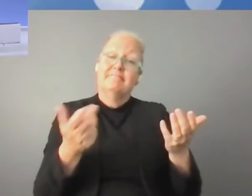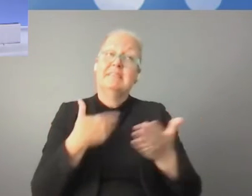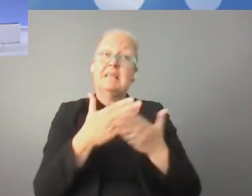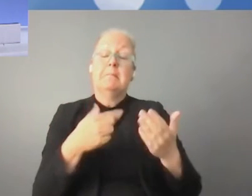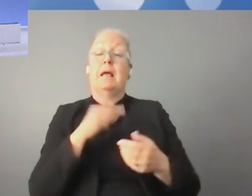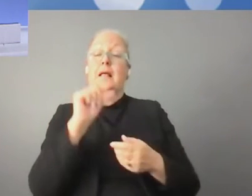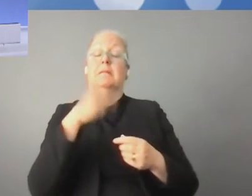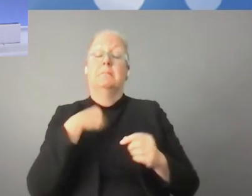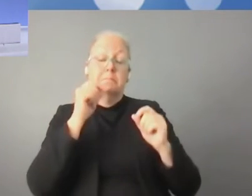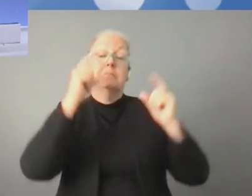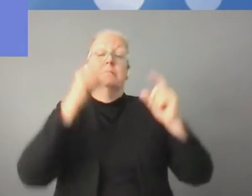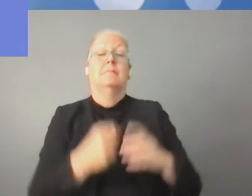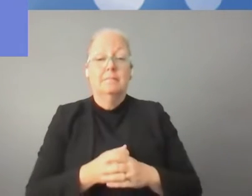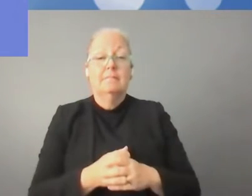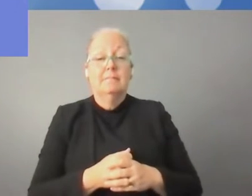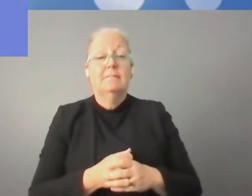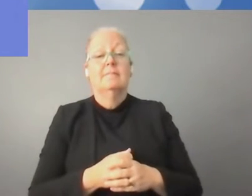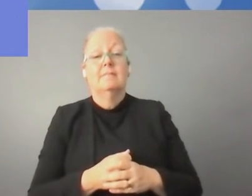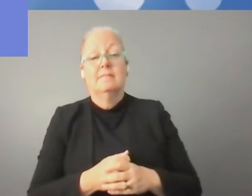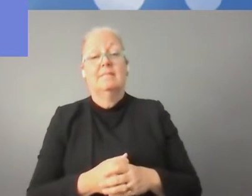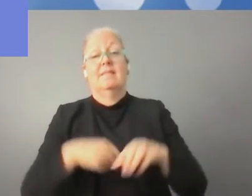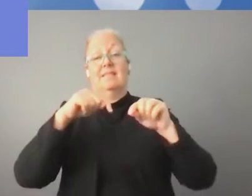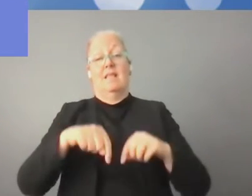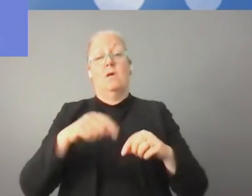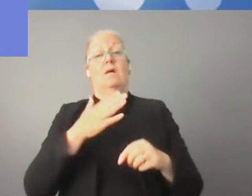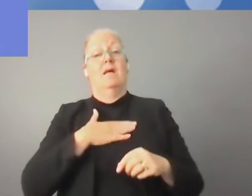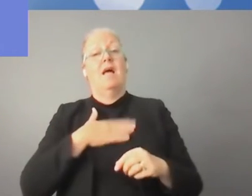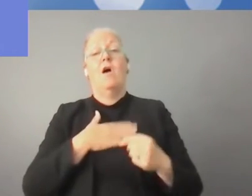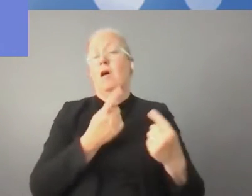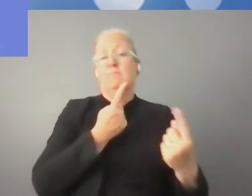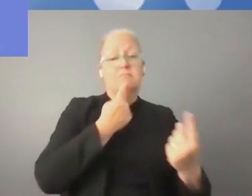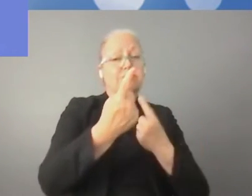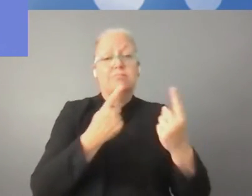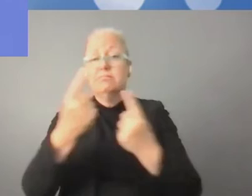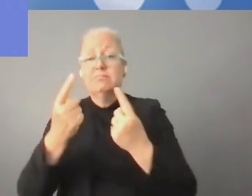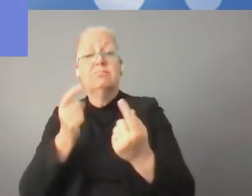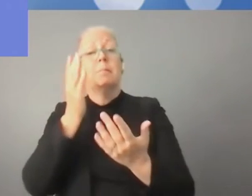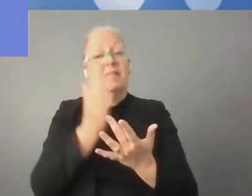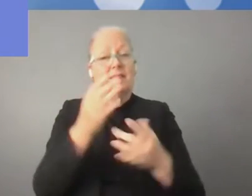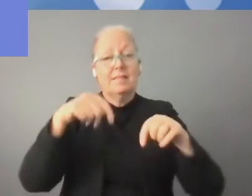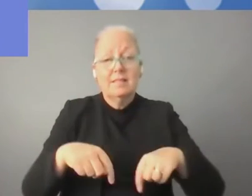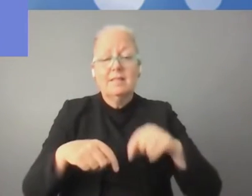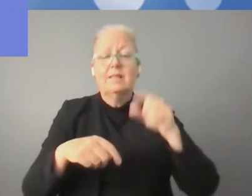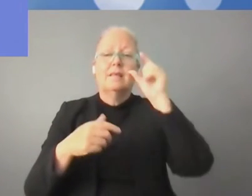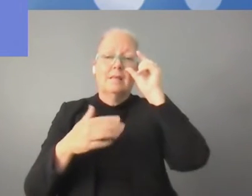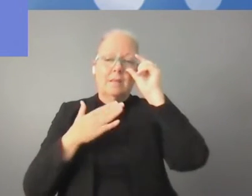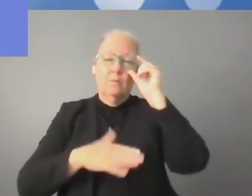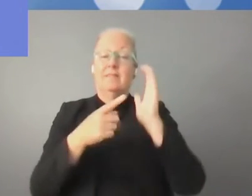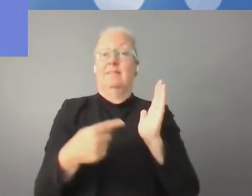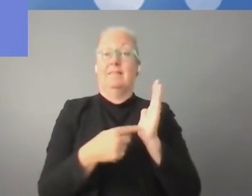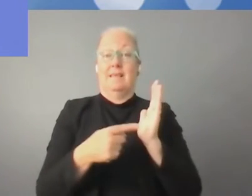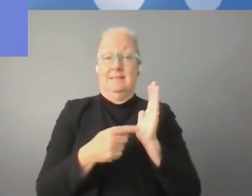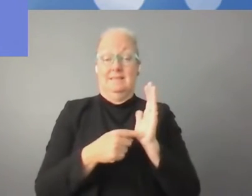они хуже с этим справляются, чем даже некоторые органы государственной администрации, что может